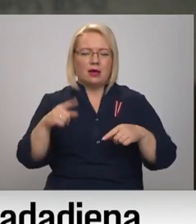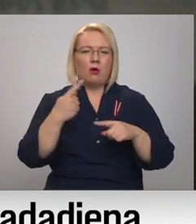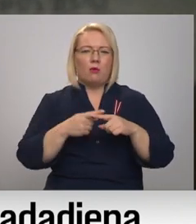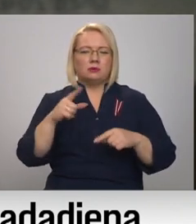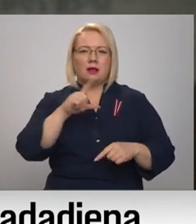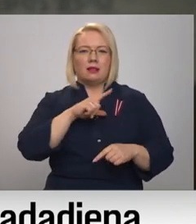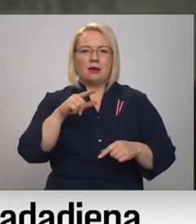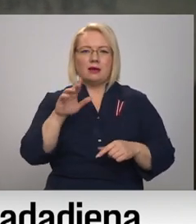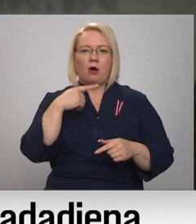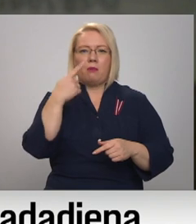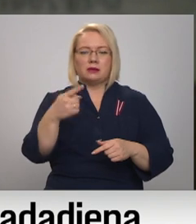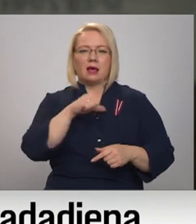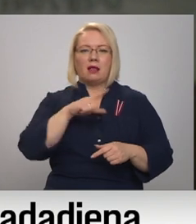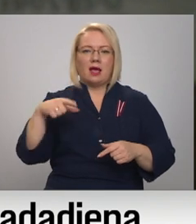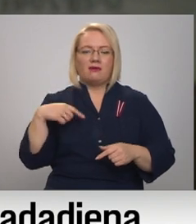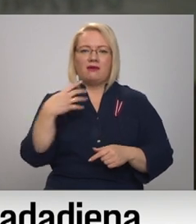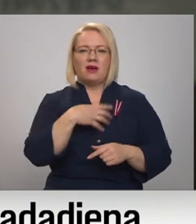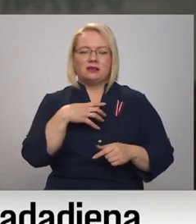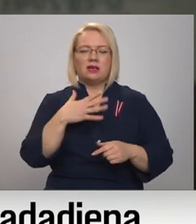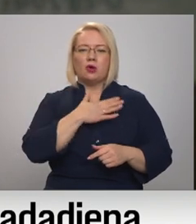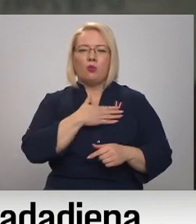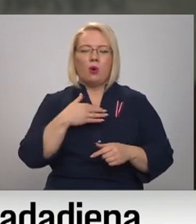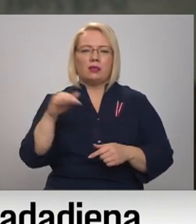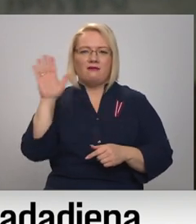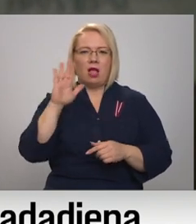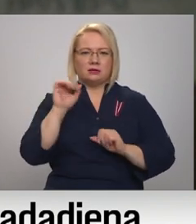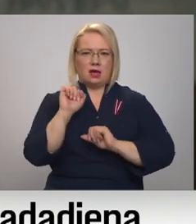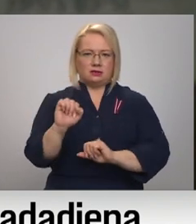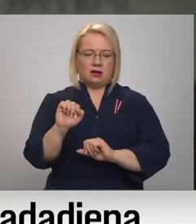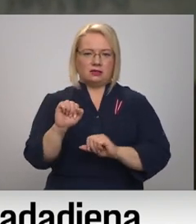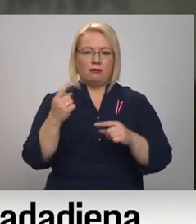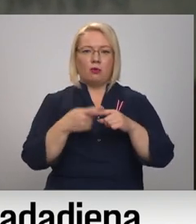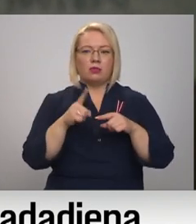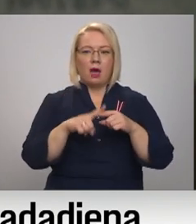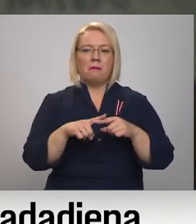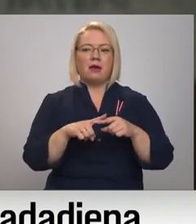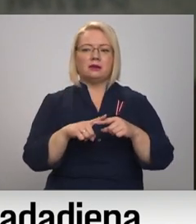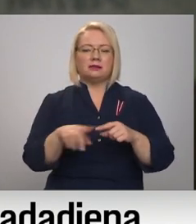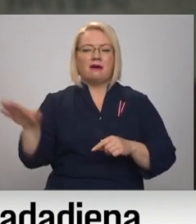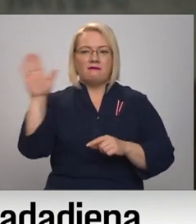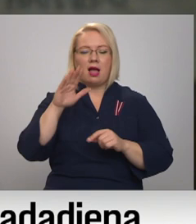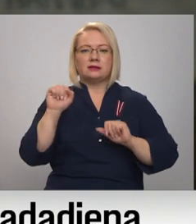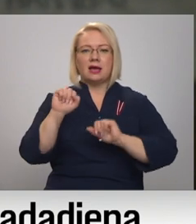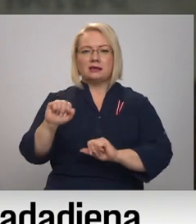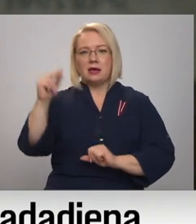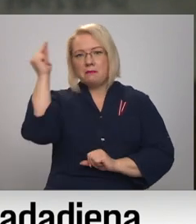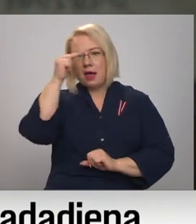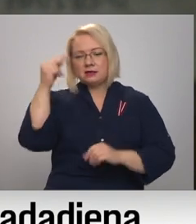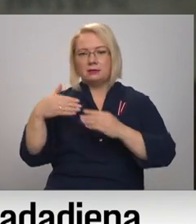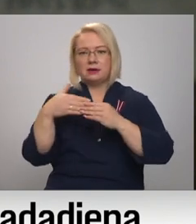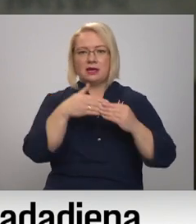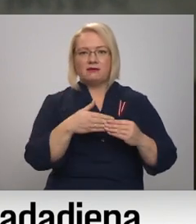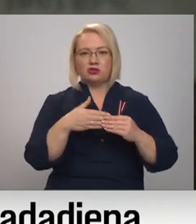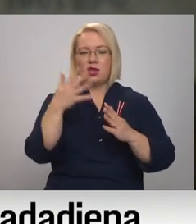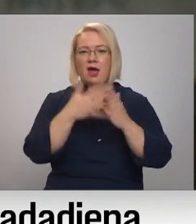mums ir nepieciešama visapturošā valsts aizsardzība. Un līdz ar to valsts aizsardzības mācības ieviešana mums